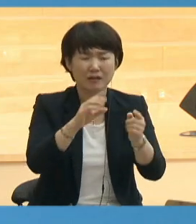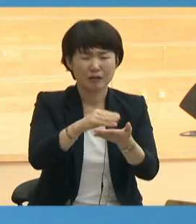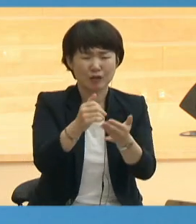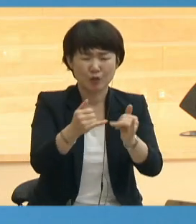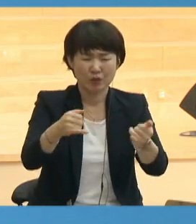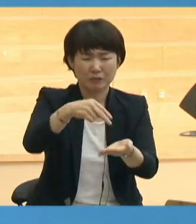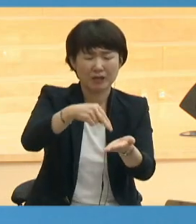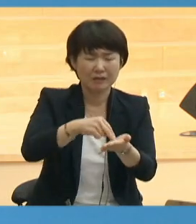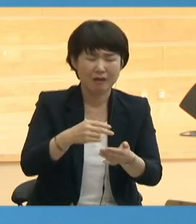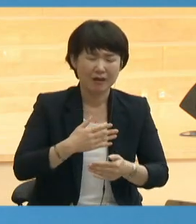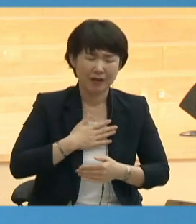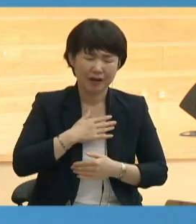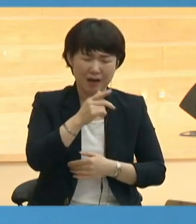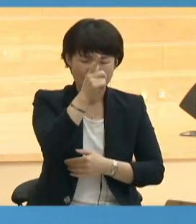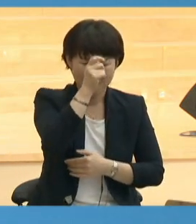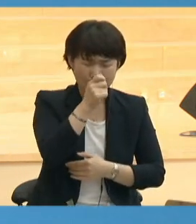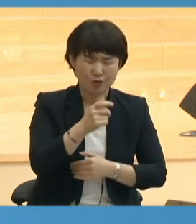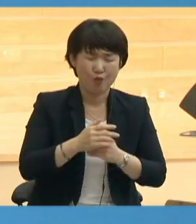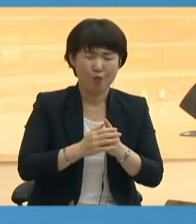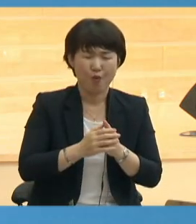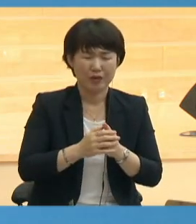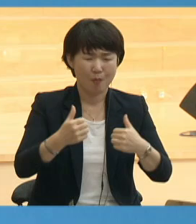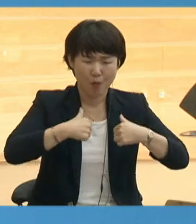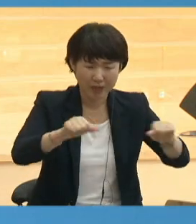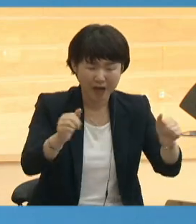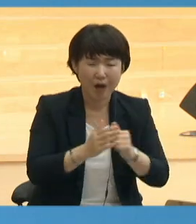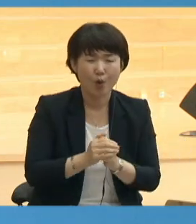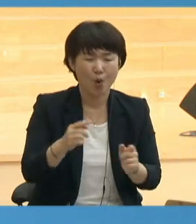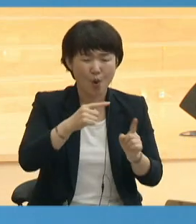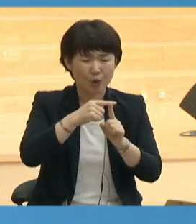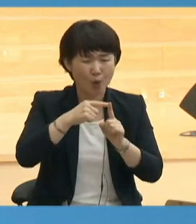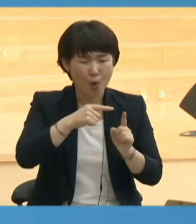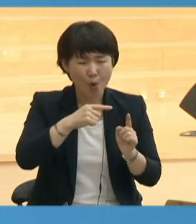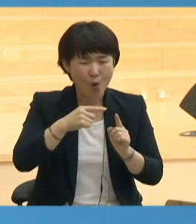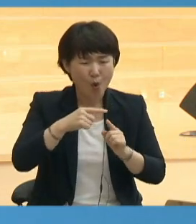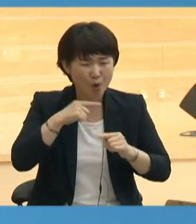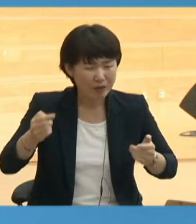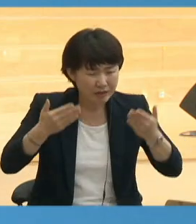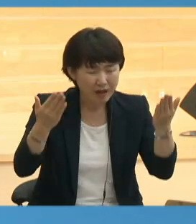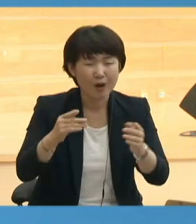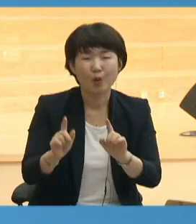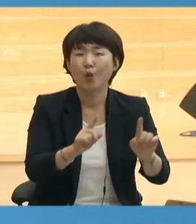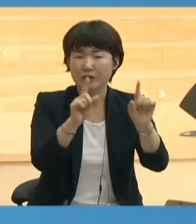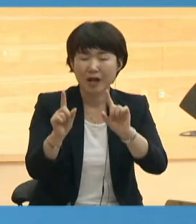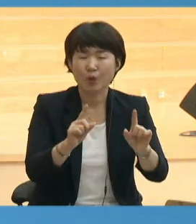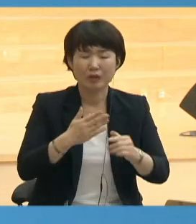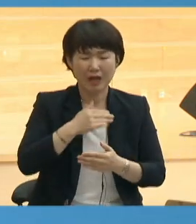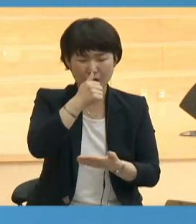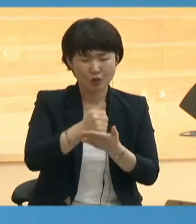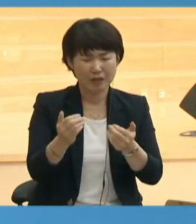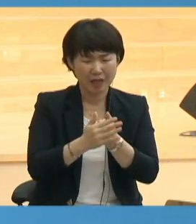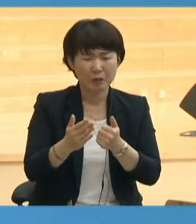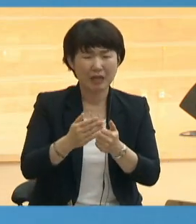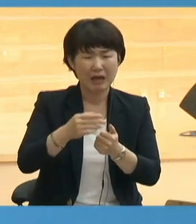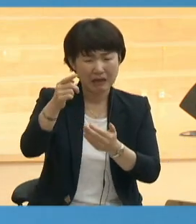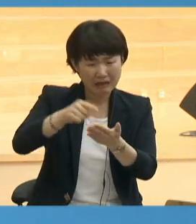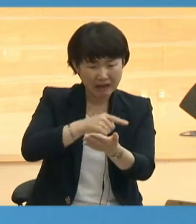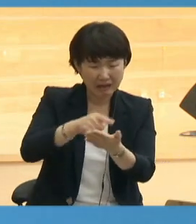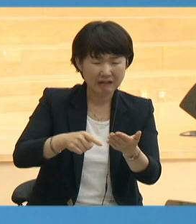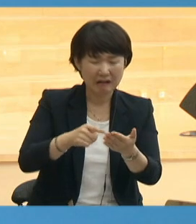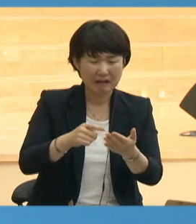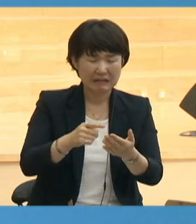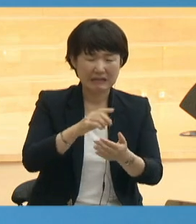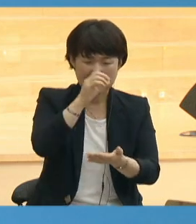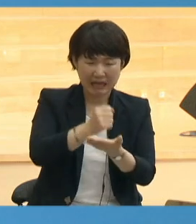죽이고 때로는 나의 꿈도 포기하고 희생하며 사는 것 우리의 죄 때문에 당하는 당연한 어려운 말고